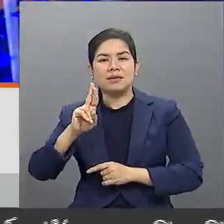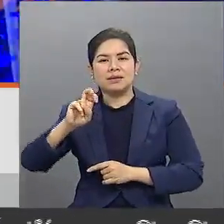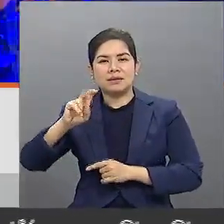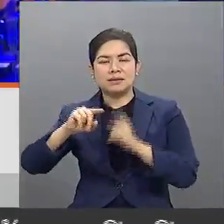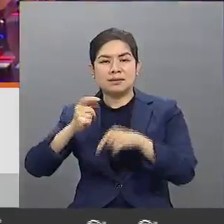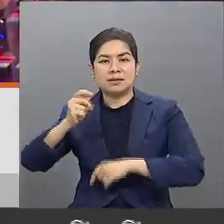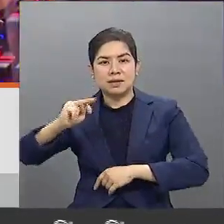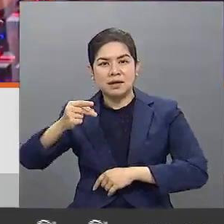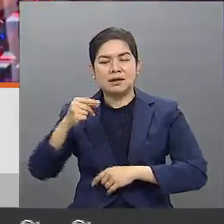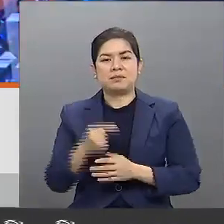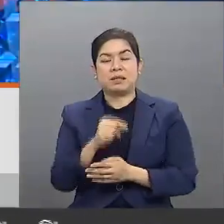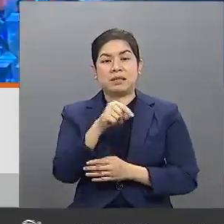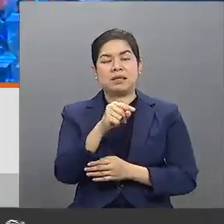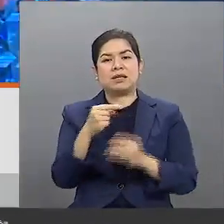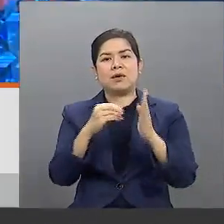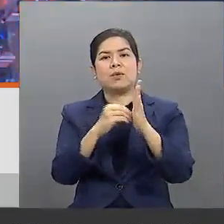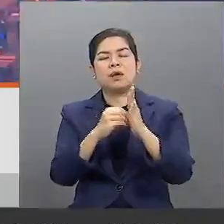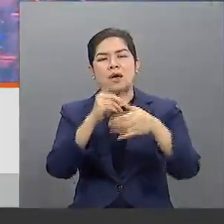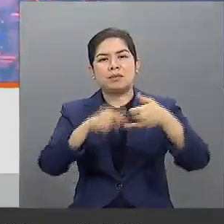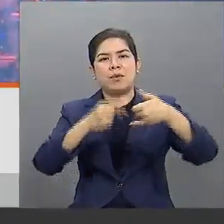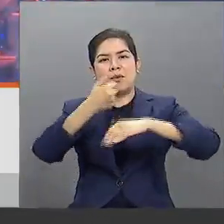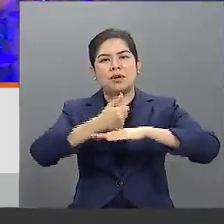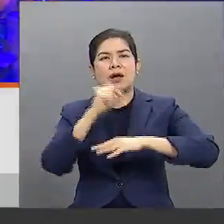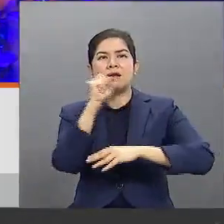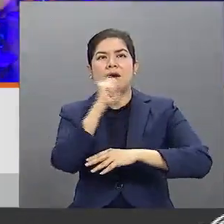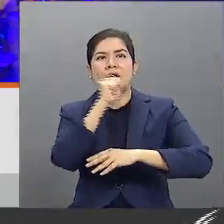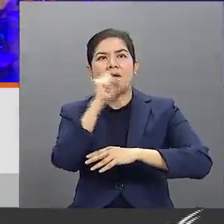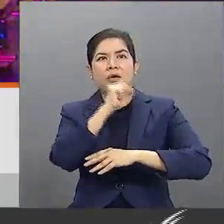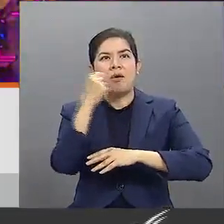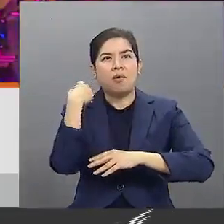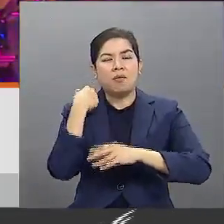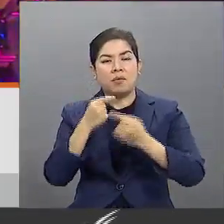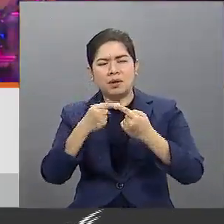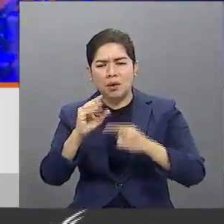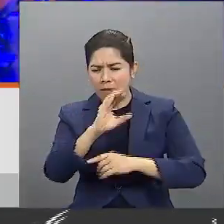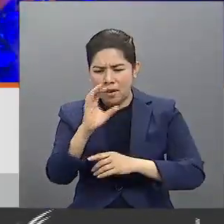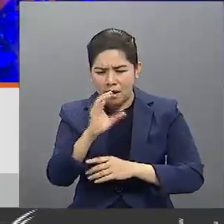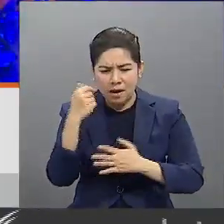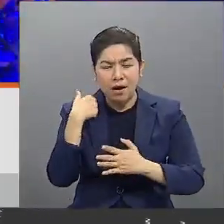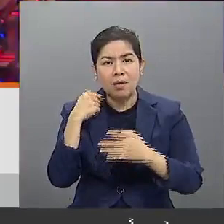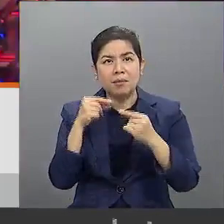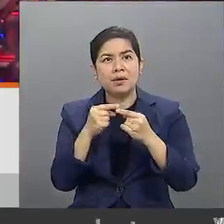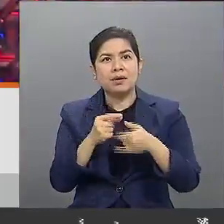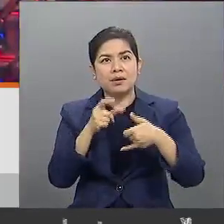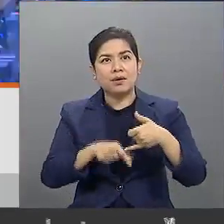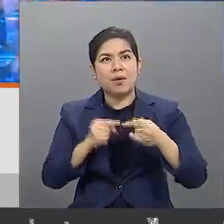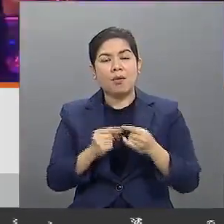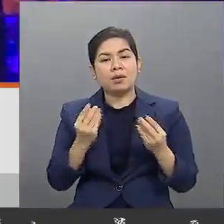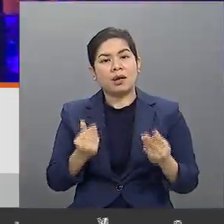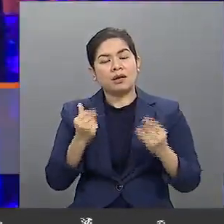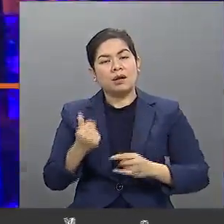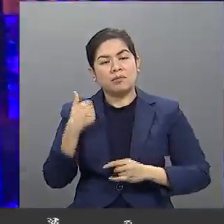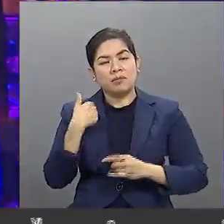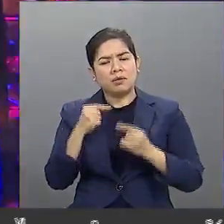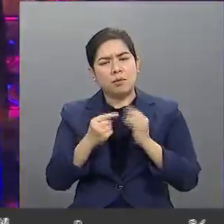หางเครื่องนะหัวหน้าเอกพจน์เนาะไปหาหางเครื่องพี่ก็ตัดสินใจไปถามพ่อนะพ่อก็ไปก็ไปแล้วก็พ่อให้มาก็มา